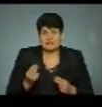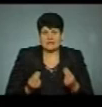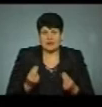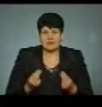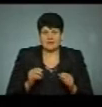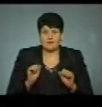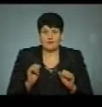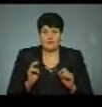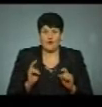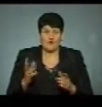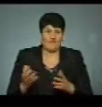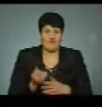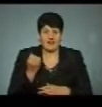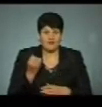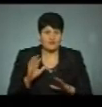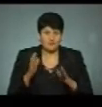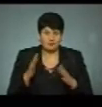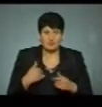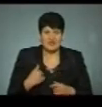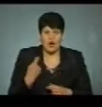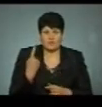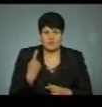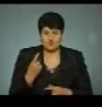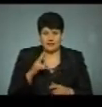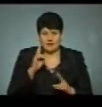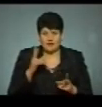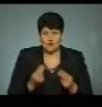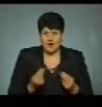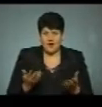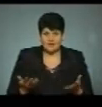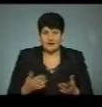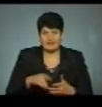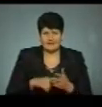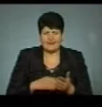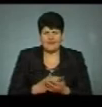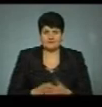ще від когось виграю, може, ще не я один такий, що не вміє грати, але надія є.